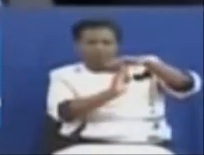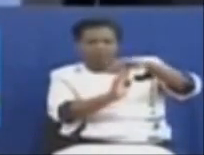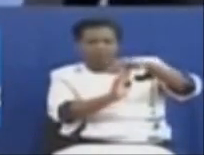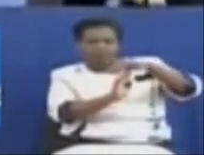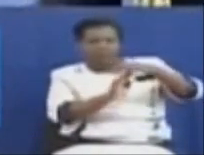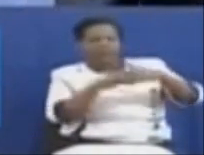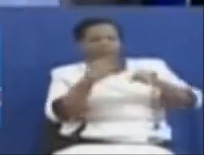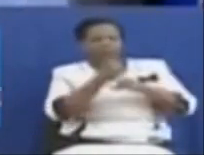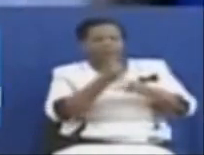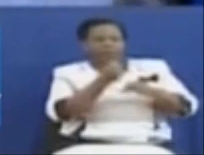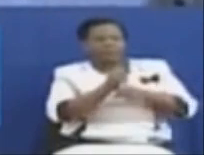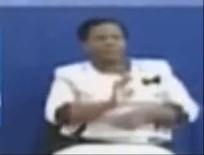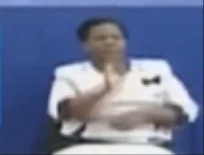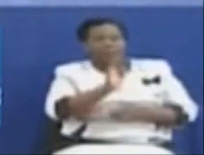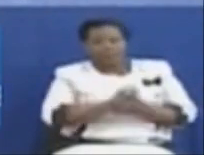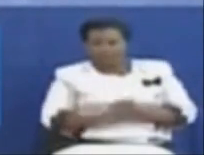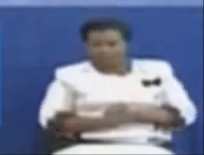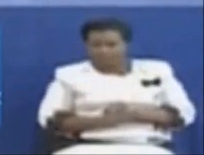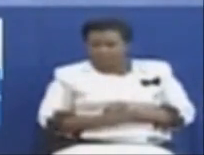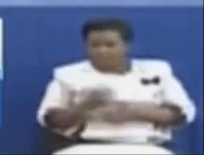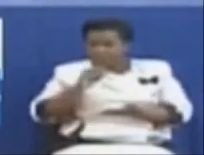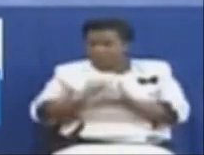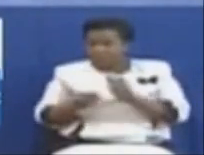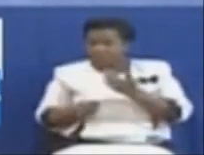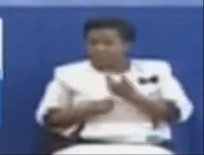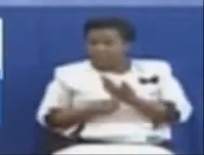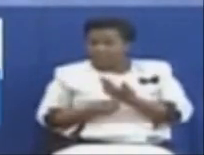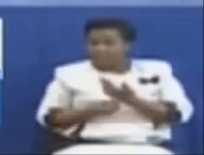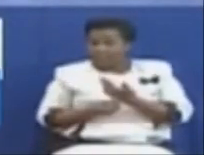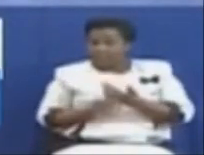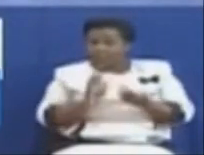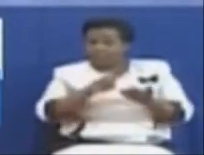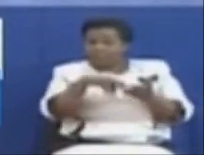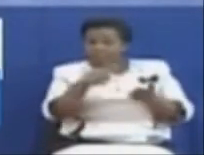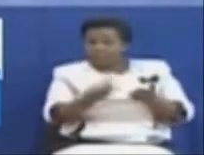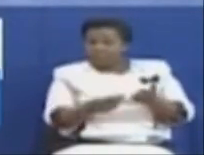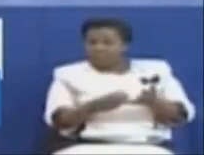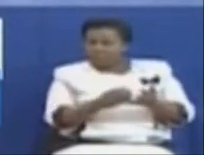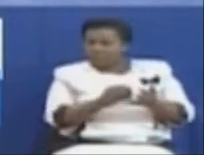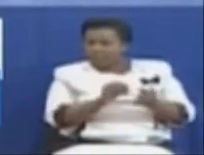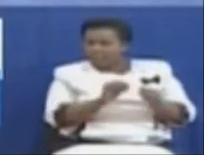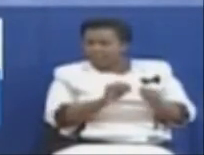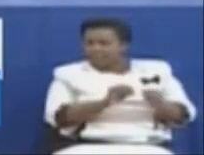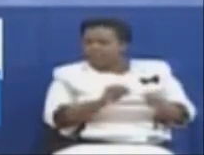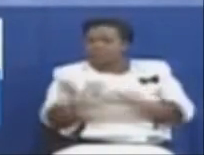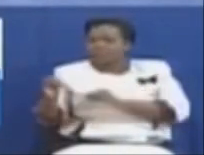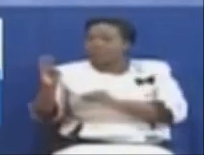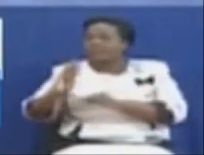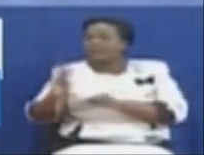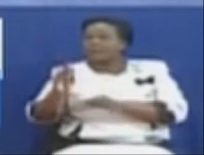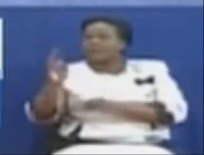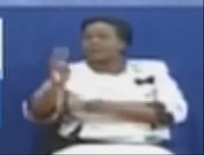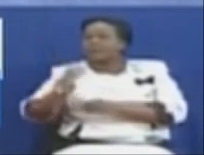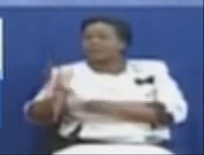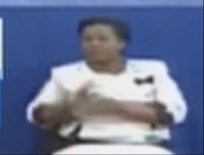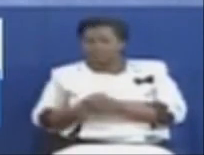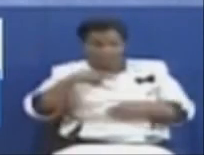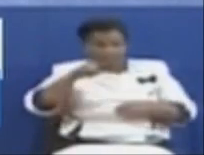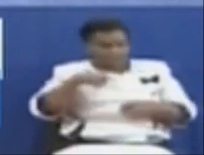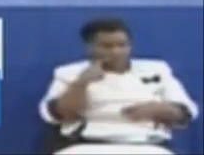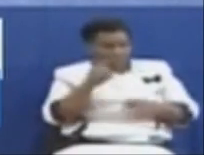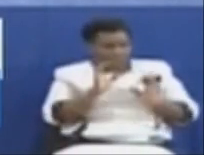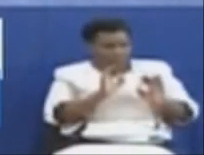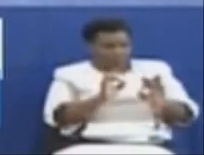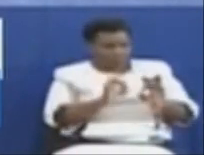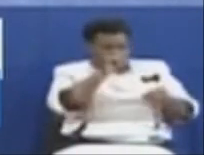kwa kunipa fursa. Kwanza nimshukuru Naibu Waziri TAMISEMI kwa kujibu vizuri. Lakini pia pamoja na hiyo aliyosema Naibu